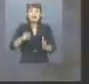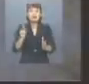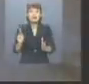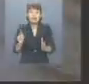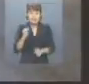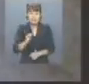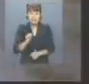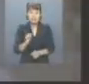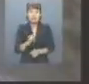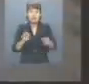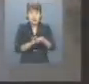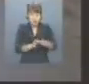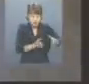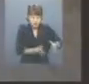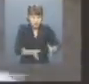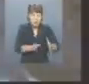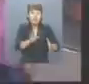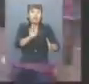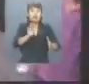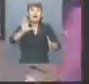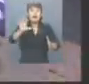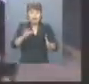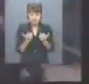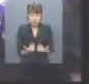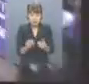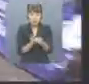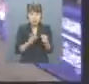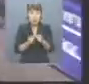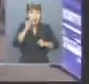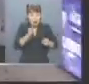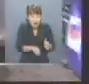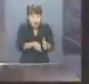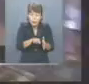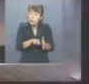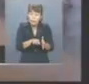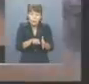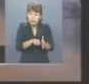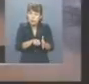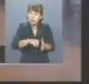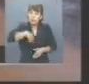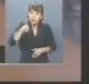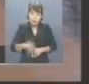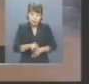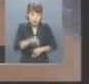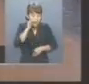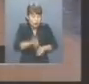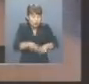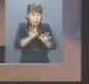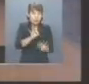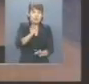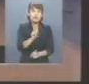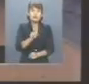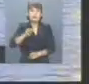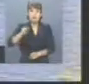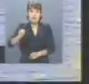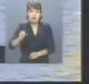ถนนพุทธมณฑลสาย5จุดนี้น้ำยังถือว่าค่อนข้างวิกฤตนะครับเนื่องจากยังท่วมสูงเกือบ1เมตรแม้แต่รถ